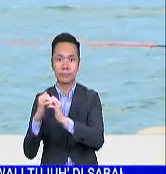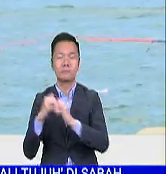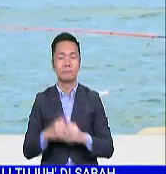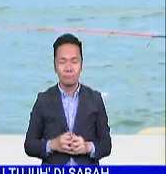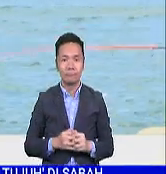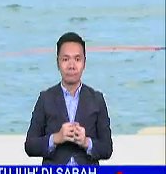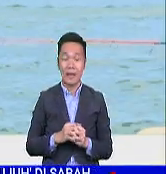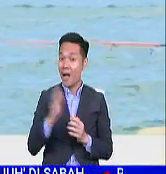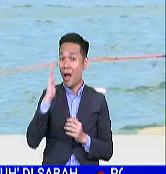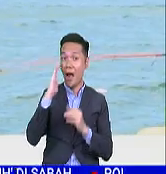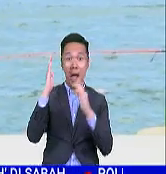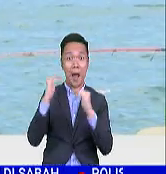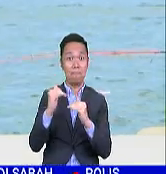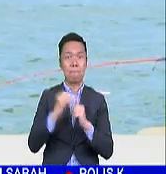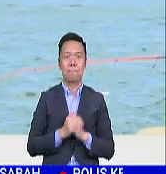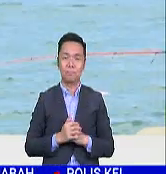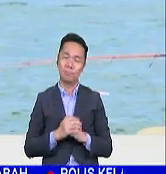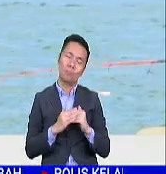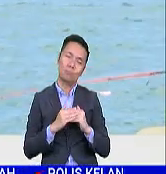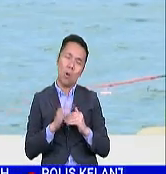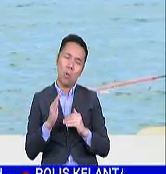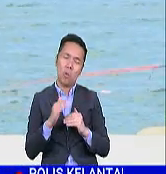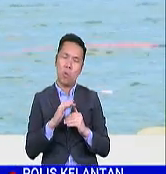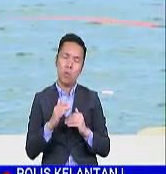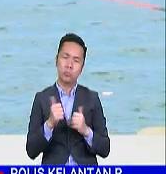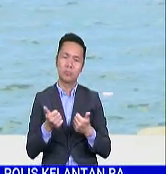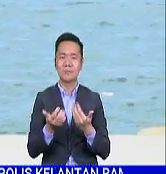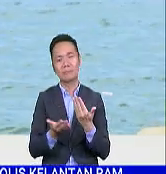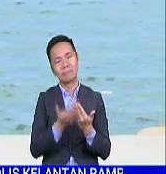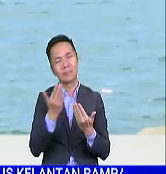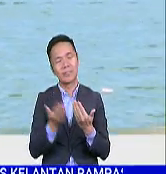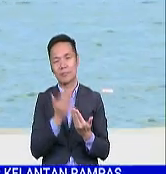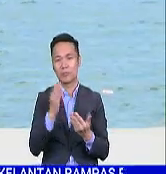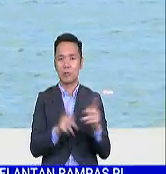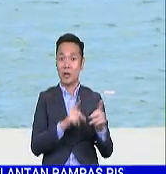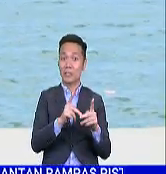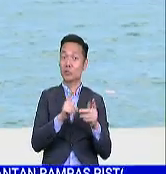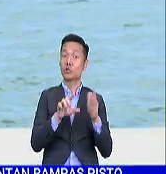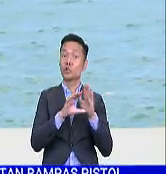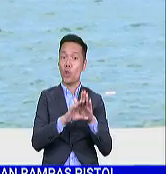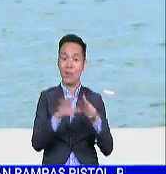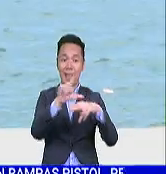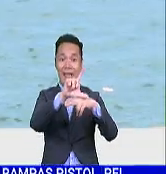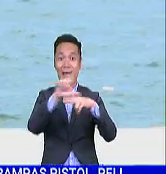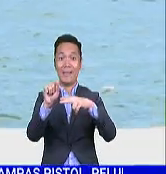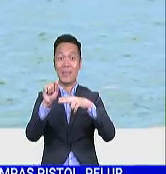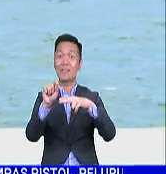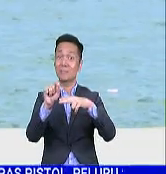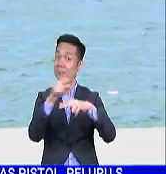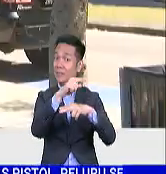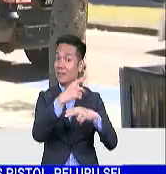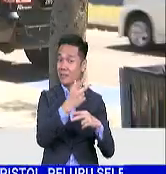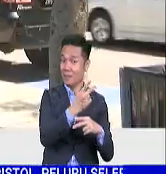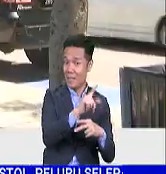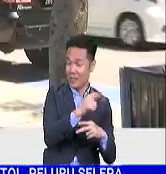nanti ada kemudahan yang lebih maju dan memudahkan rakyat lah, seperti LRT macam lah di area